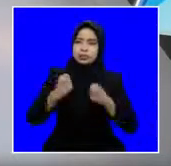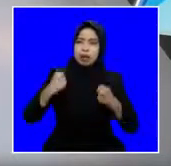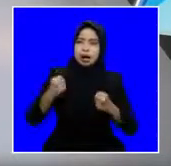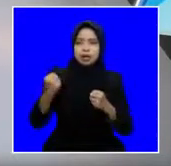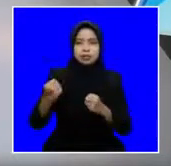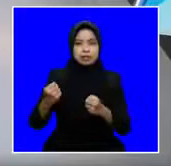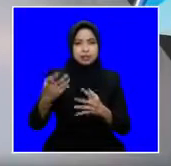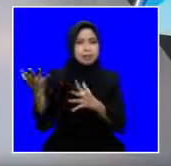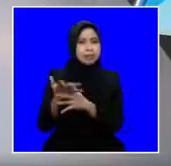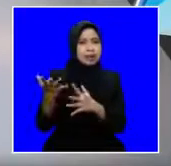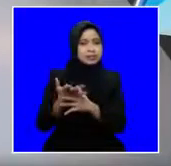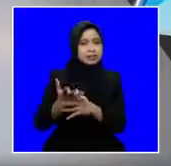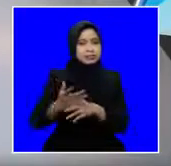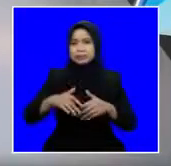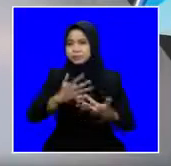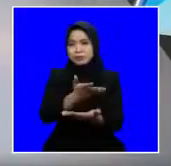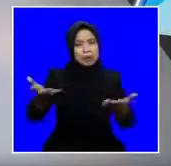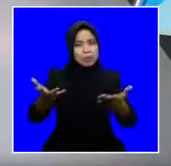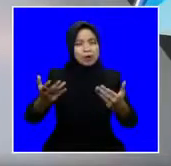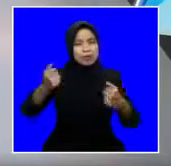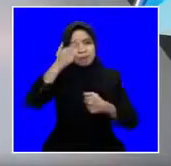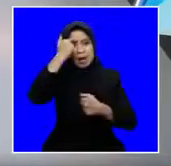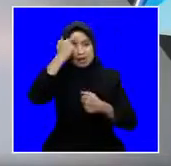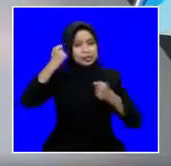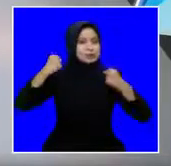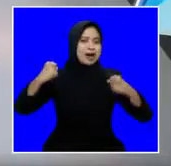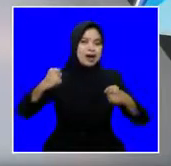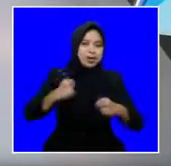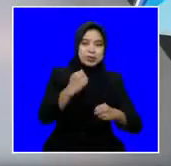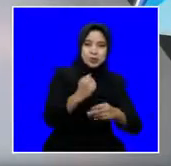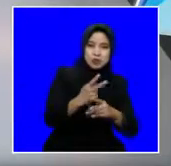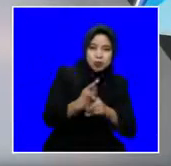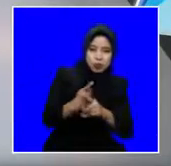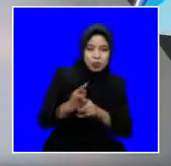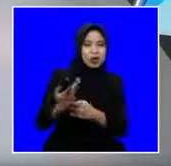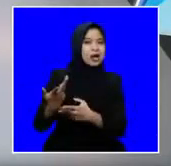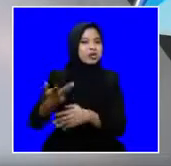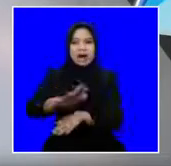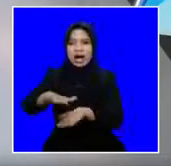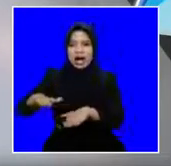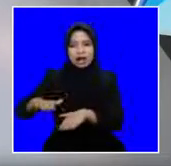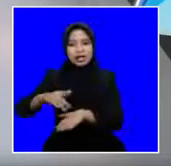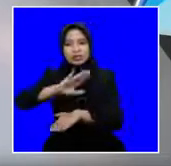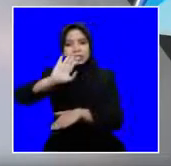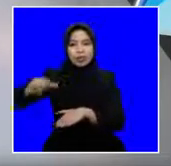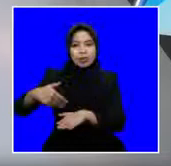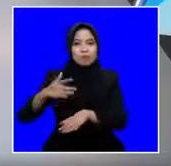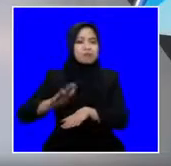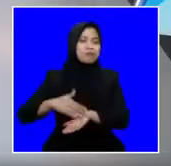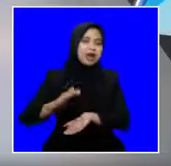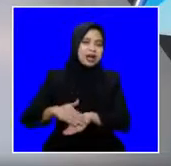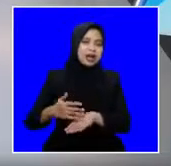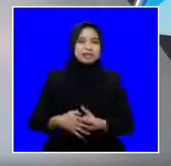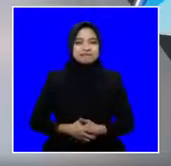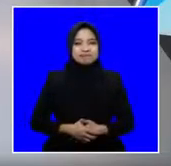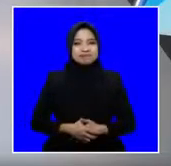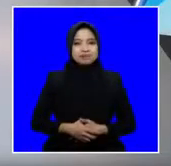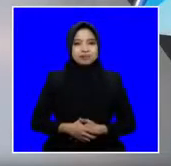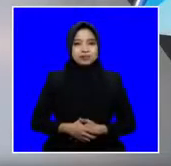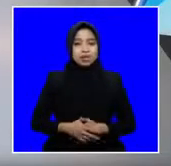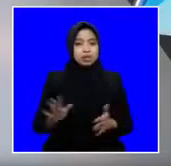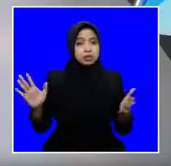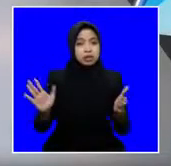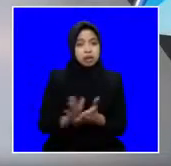membuka akses seluas-luasnya kepada peserta didik, guru, dan tenaga kependidikan serta pelaku budaya. Dengan semakin